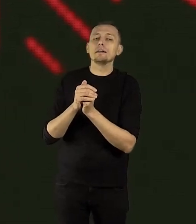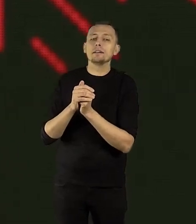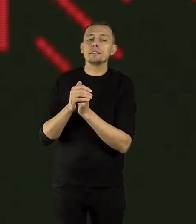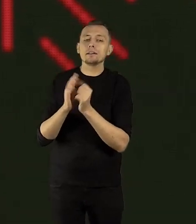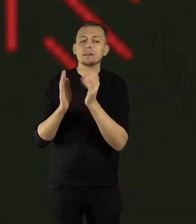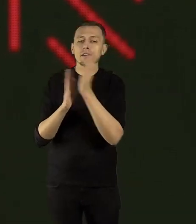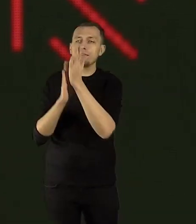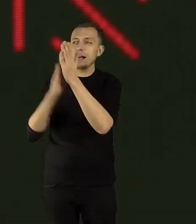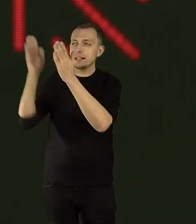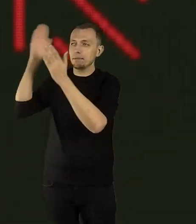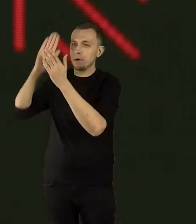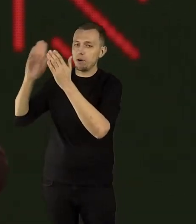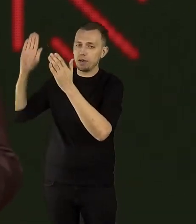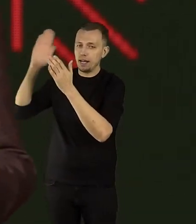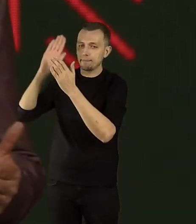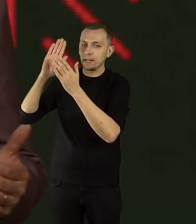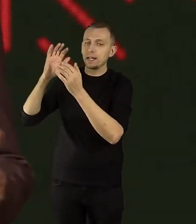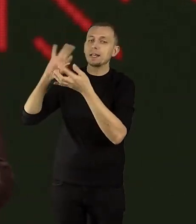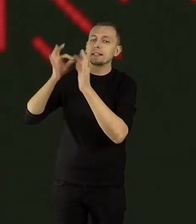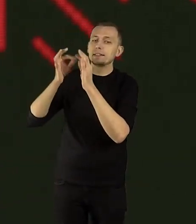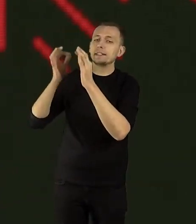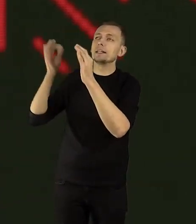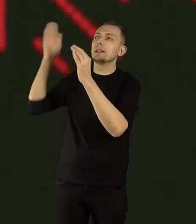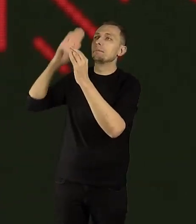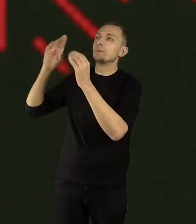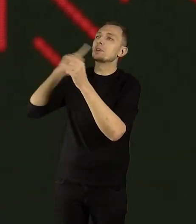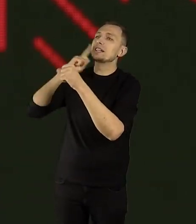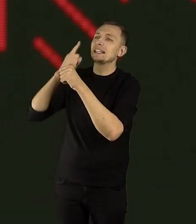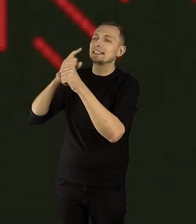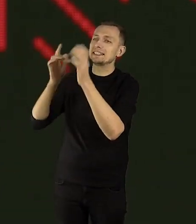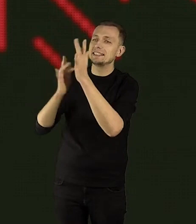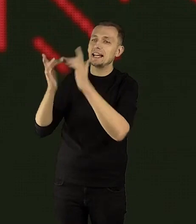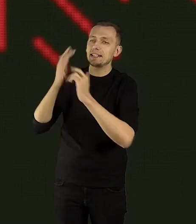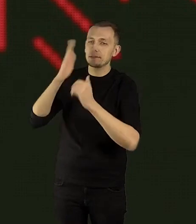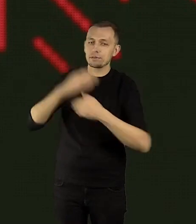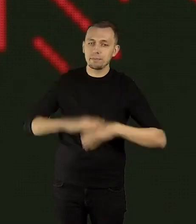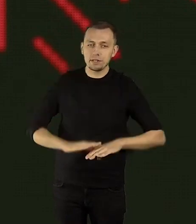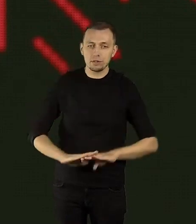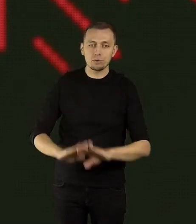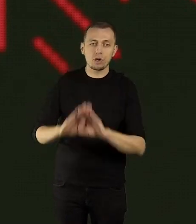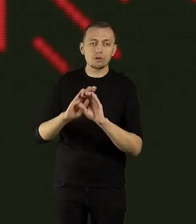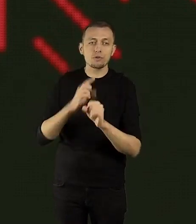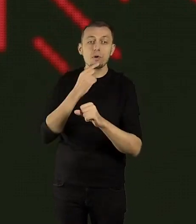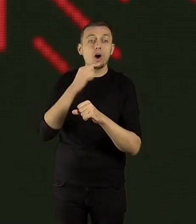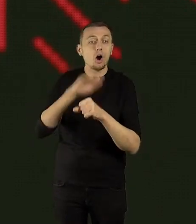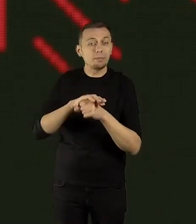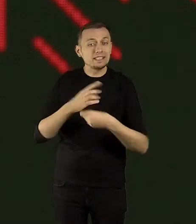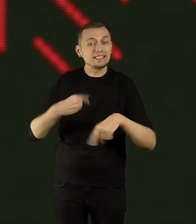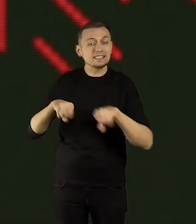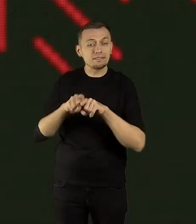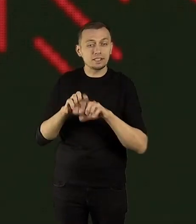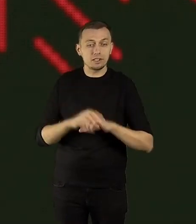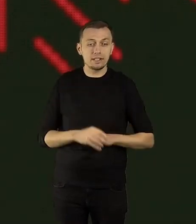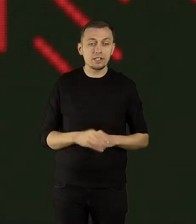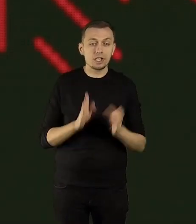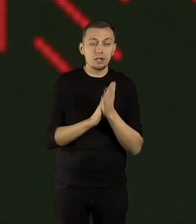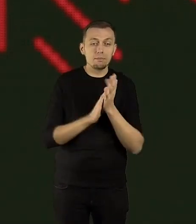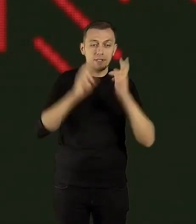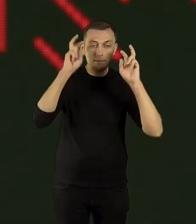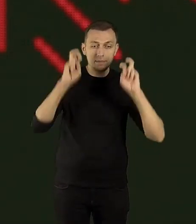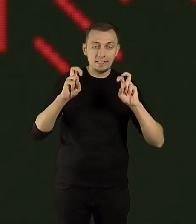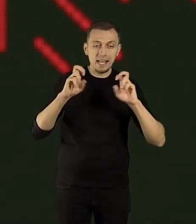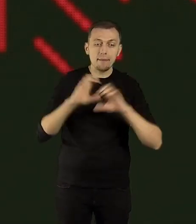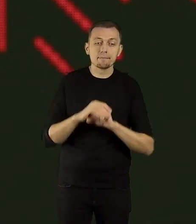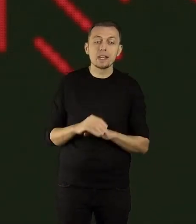Abrahamowi. Czytamy w wersecie 54. Ujął się za swoim sługą